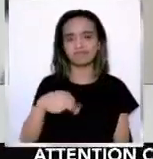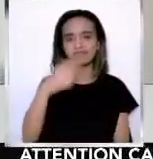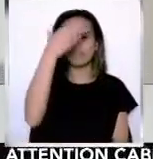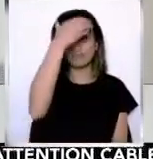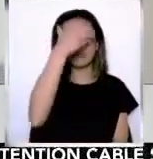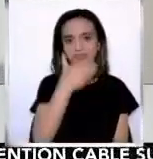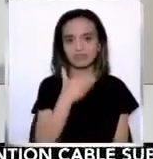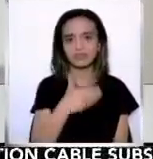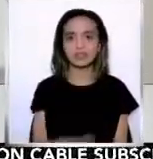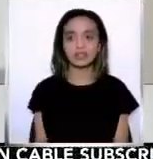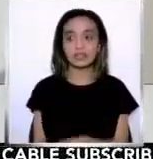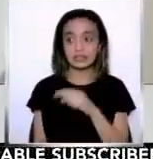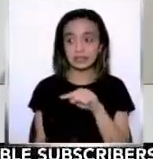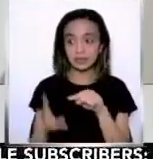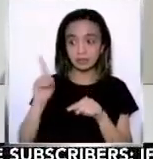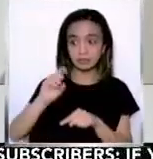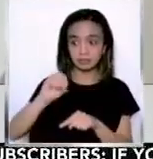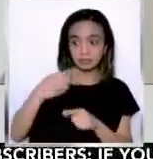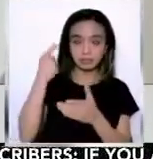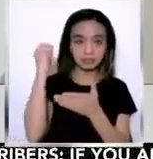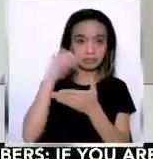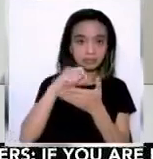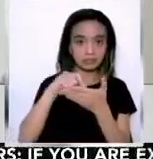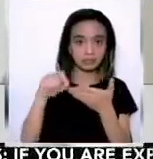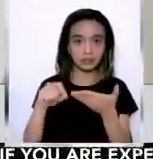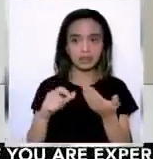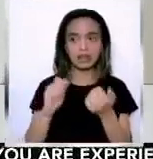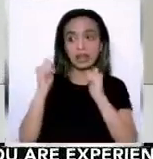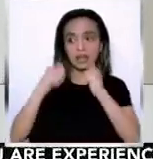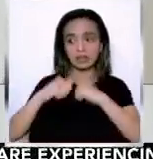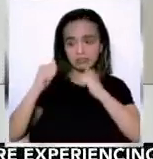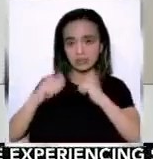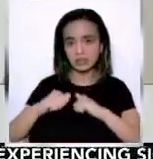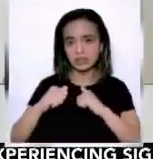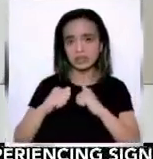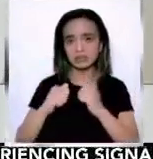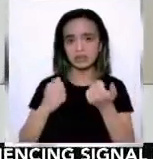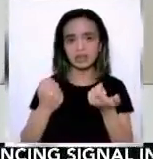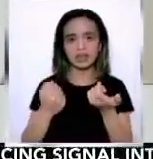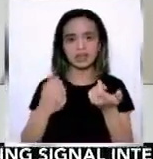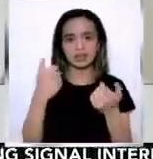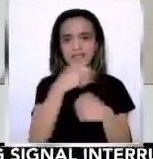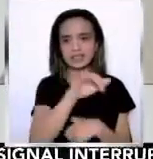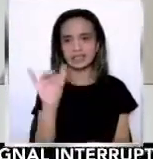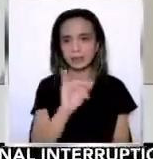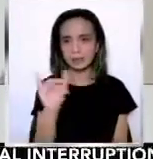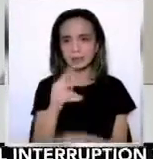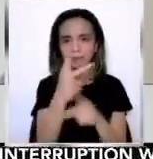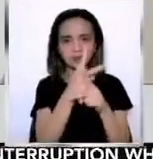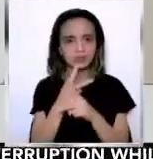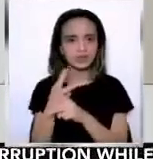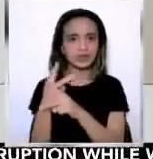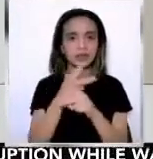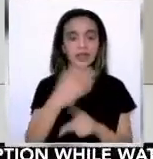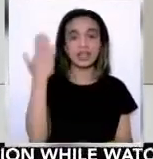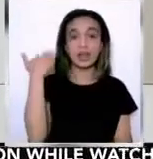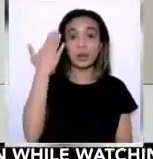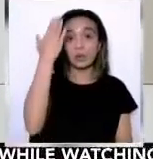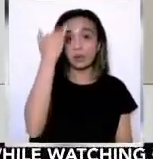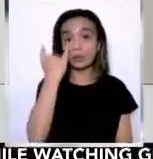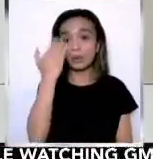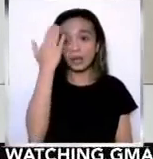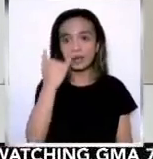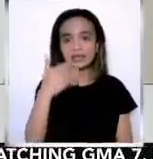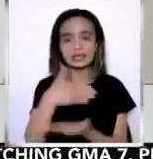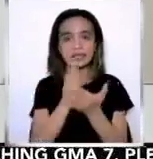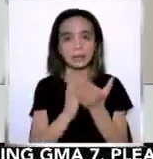is a pro na maibalik yung ano yung any protections na ano na pwede nating gamitin kasi some people from